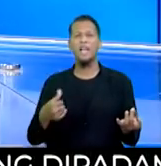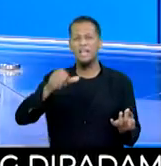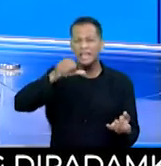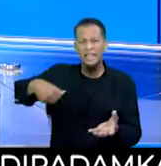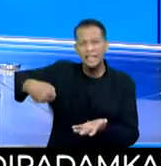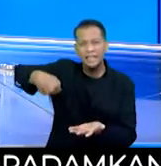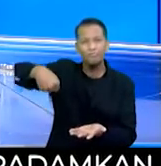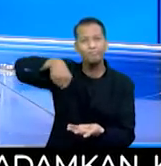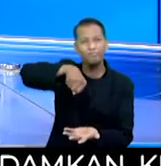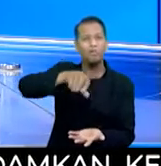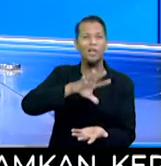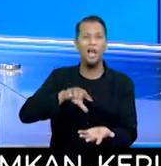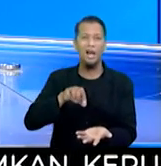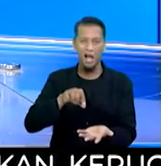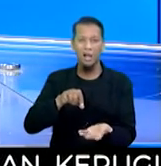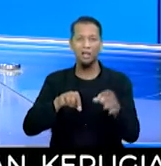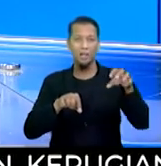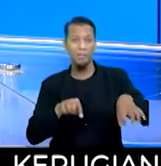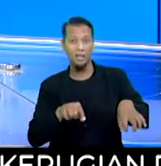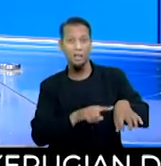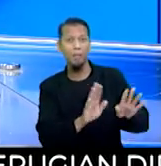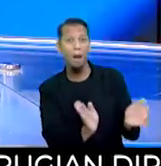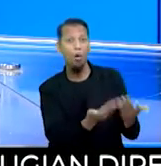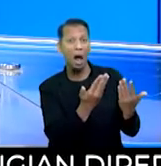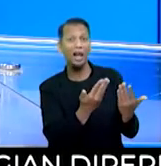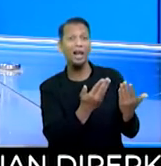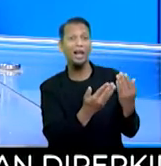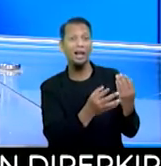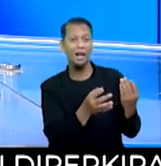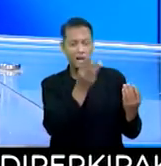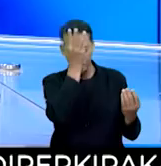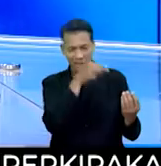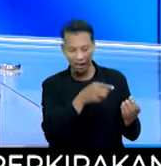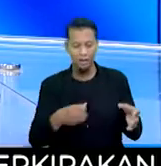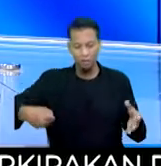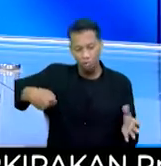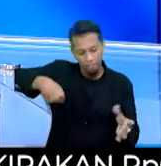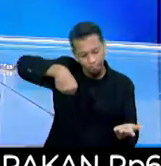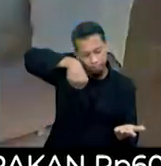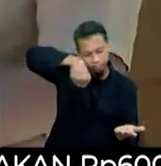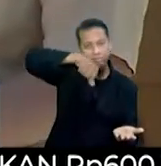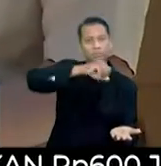lokasi pembangunan ibukota negara atau igms antara Kalimantan Timur